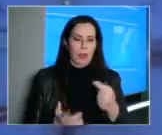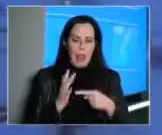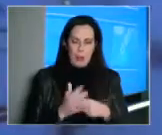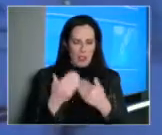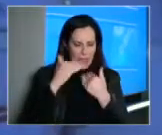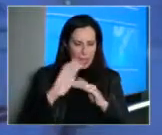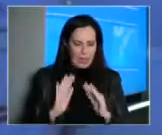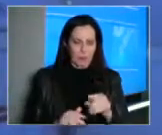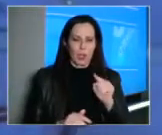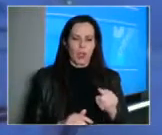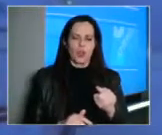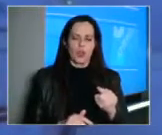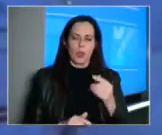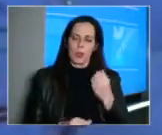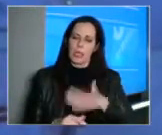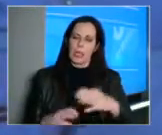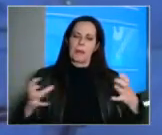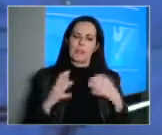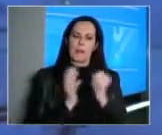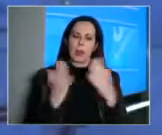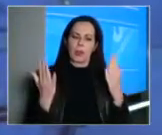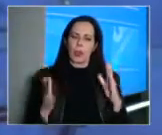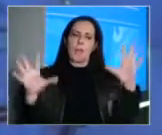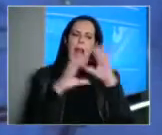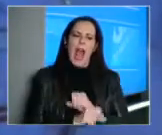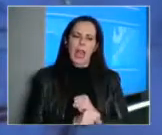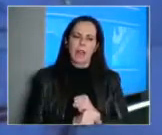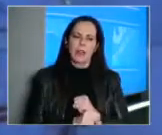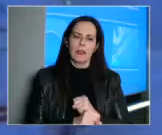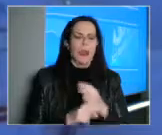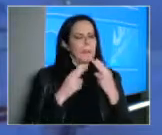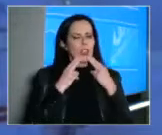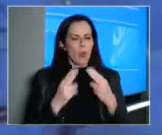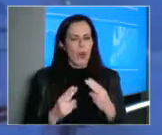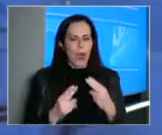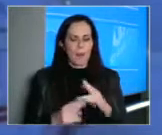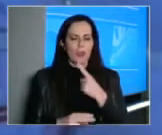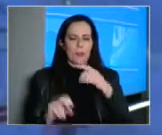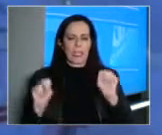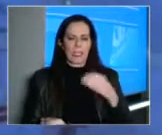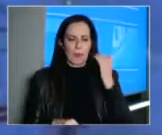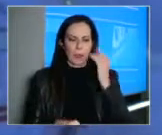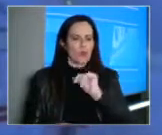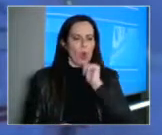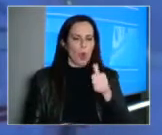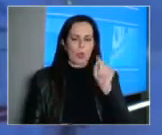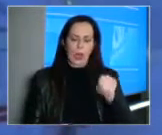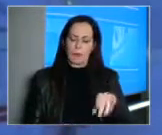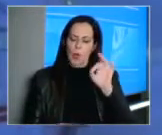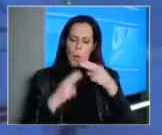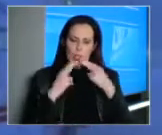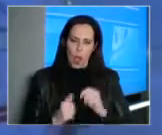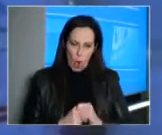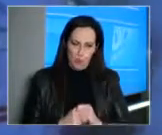קטע שבו הוא החליט לכנס מסיבת עיתונאים באמצע הלילה, בתגובה על דברי טראמפ שהוא לא מעוניין להגיע לפתרון